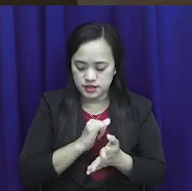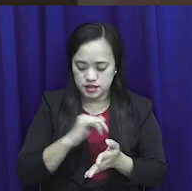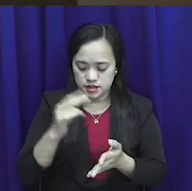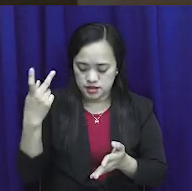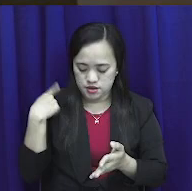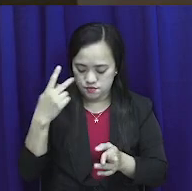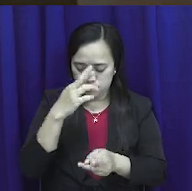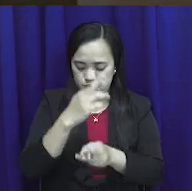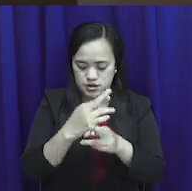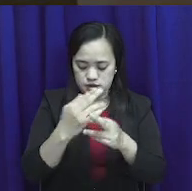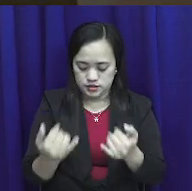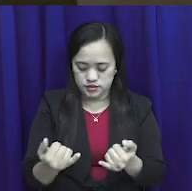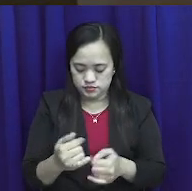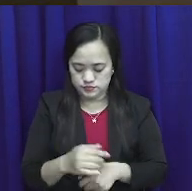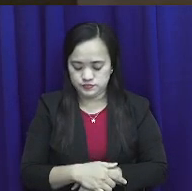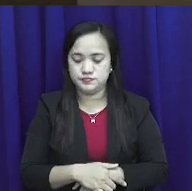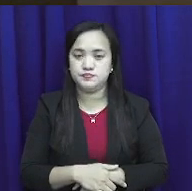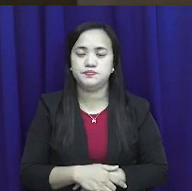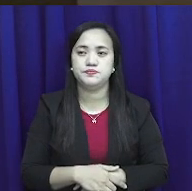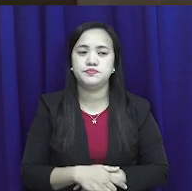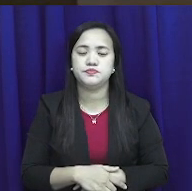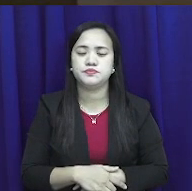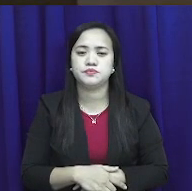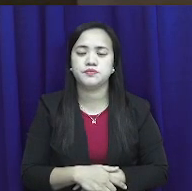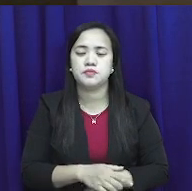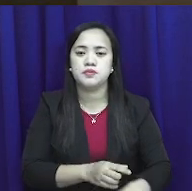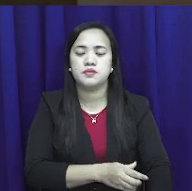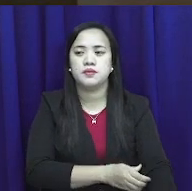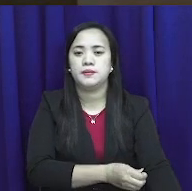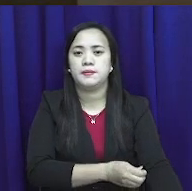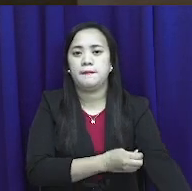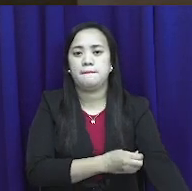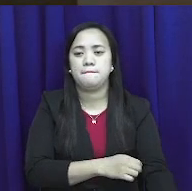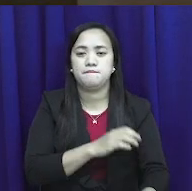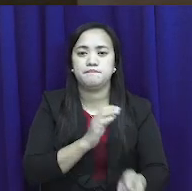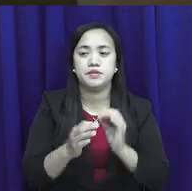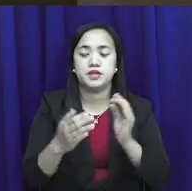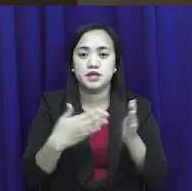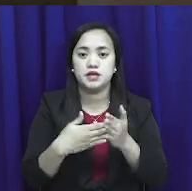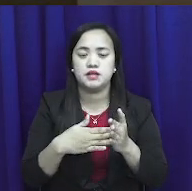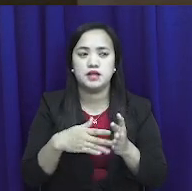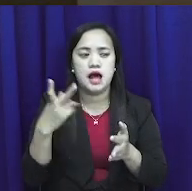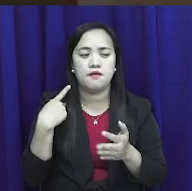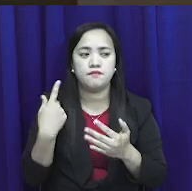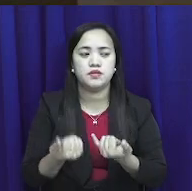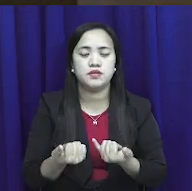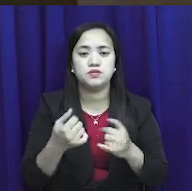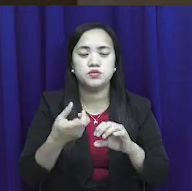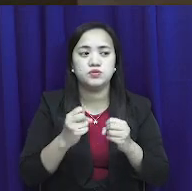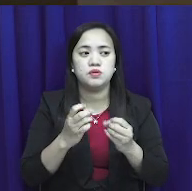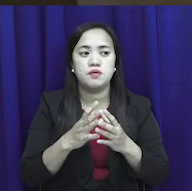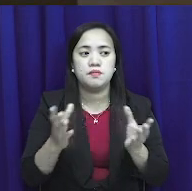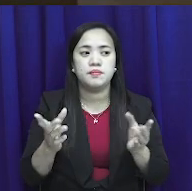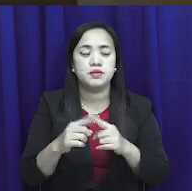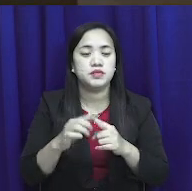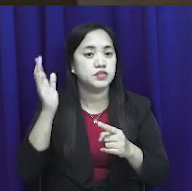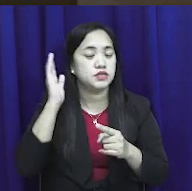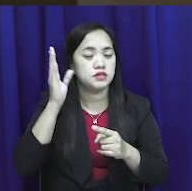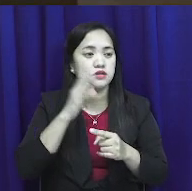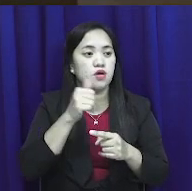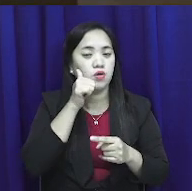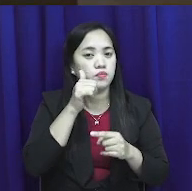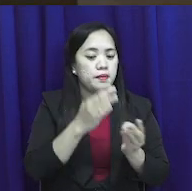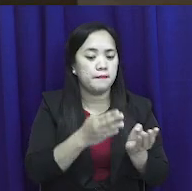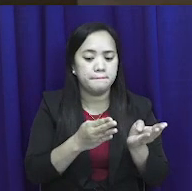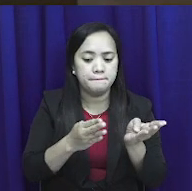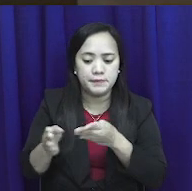course sa aking mga anak you see Alam niyo po pagka again Sabi ko nga ang gaganda na napakinggan po natin ngayon and nilalagay ko po sa inyo